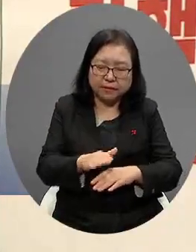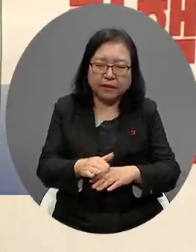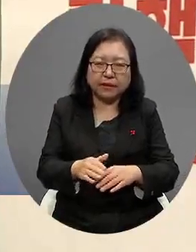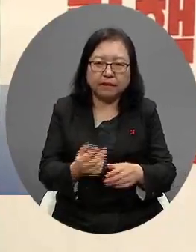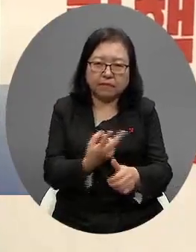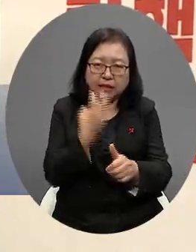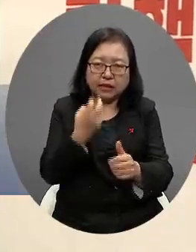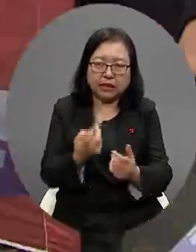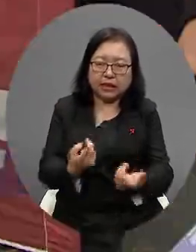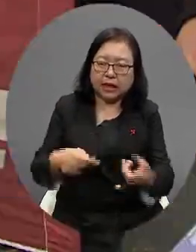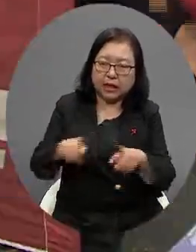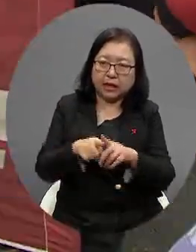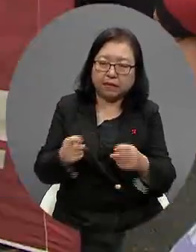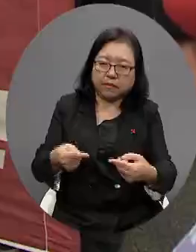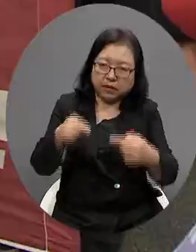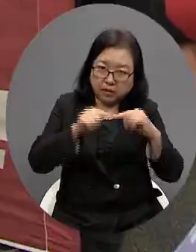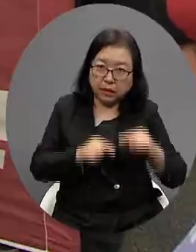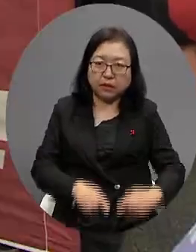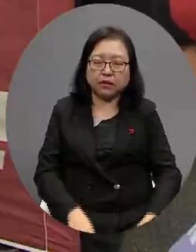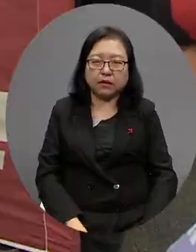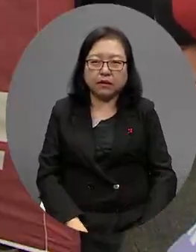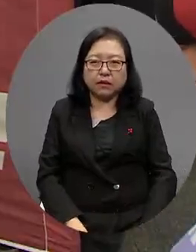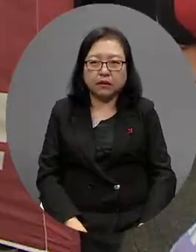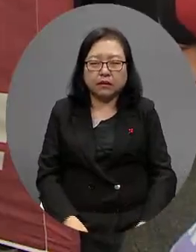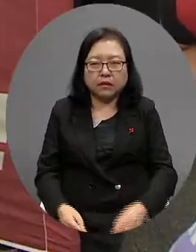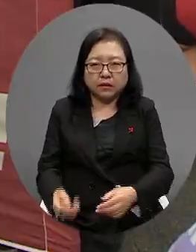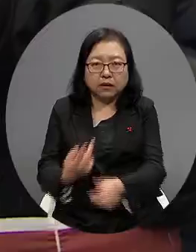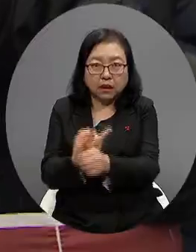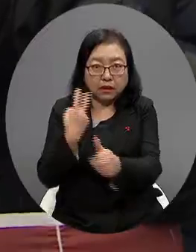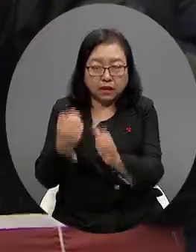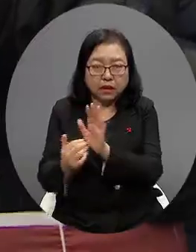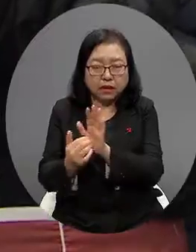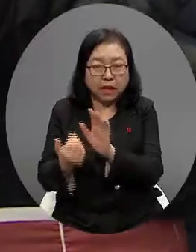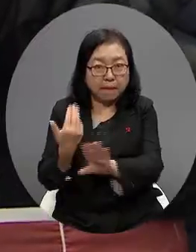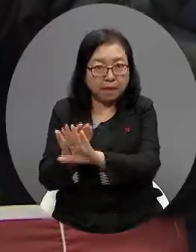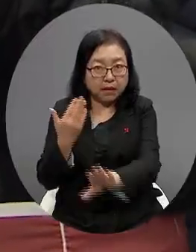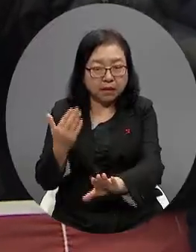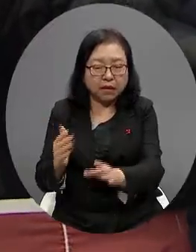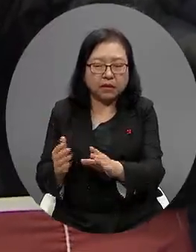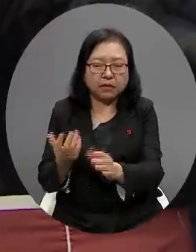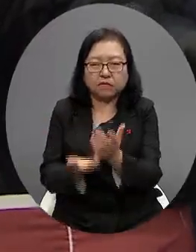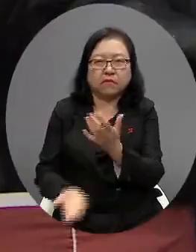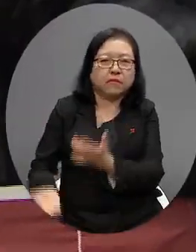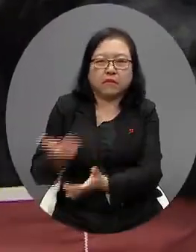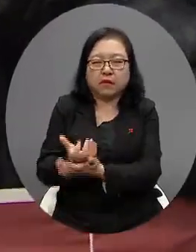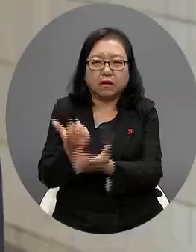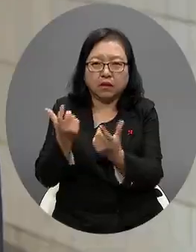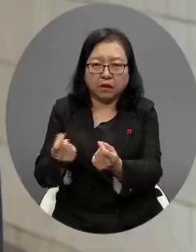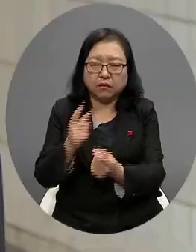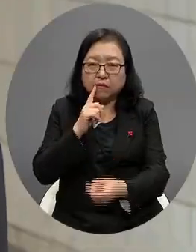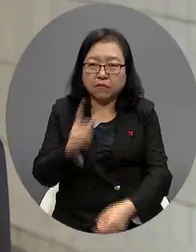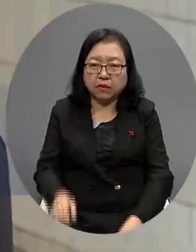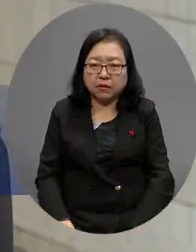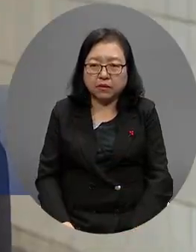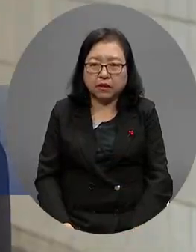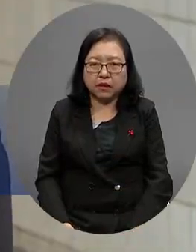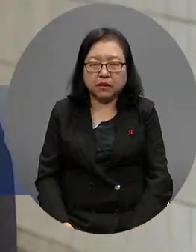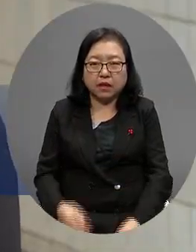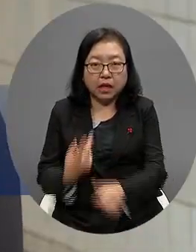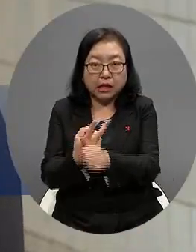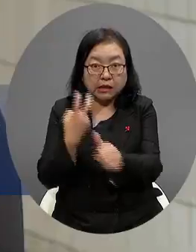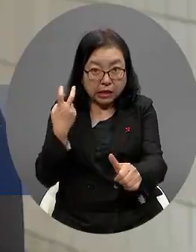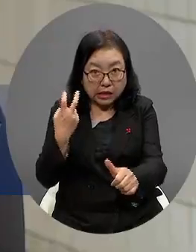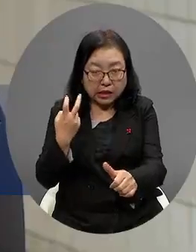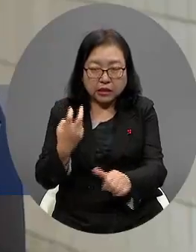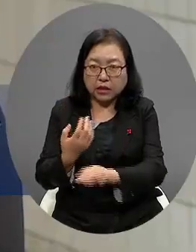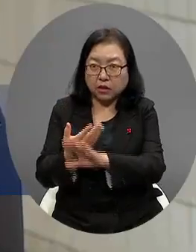동참할 것인가? 탄핵 거부는 내란 행위에 동조하는 것이라고도 압박했습니다. 탄핵 발의안에 대해서